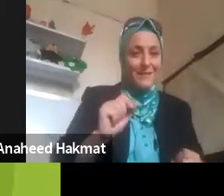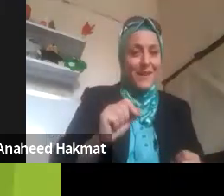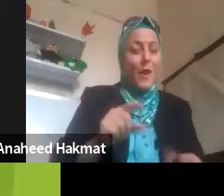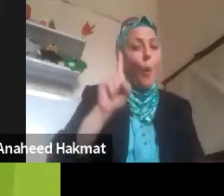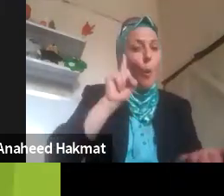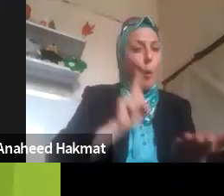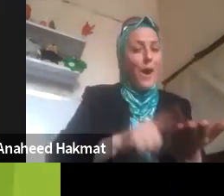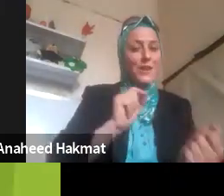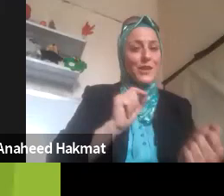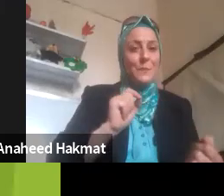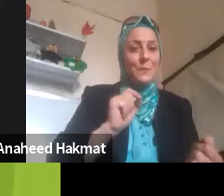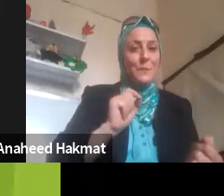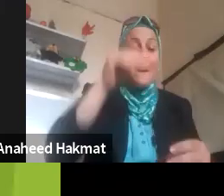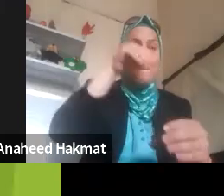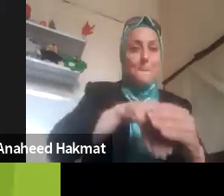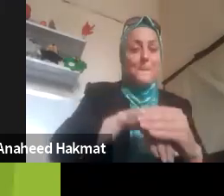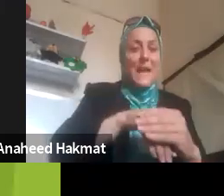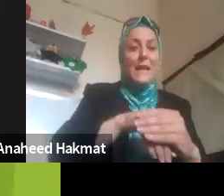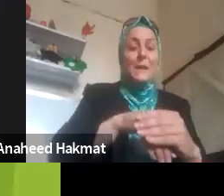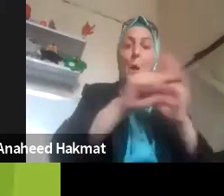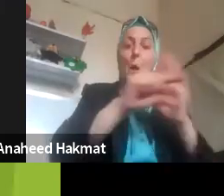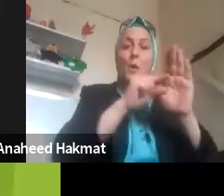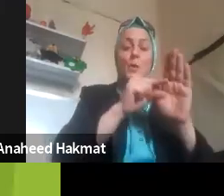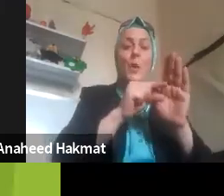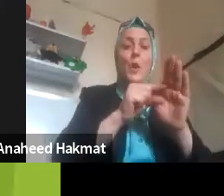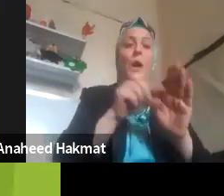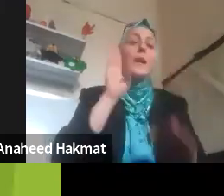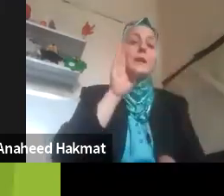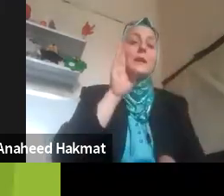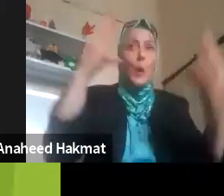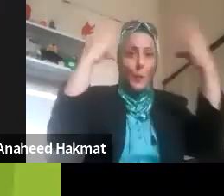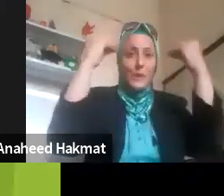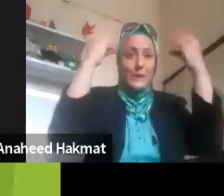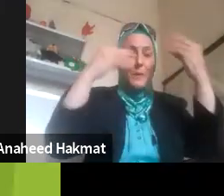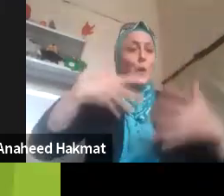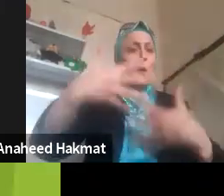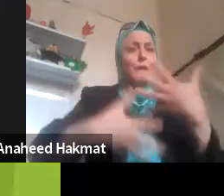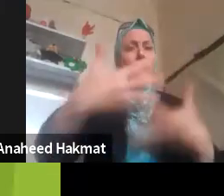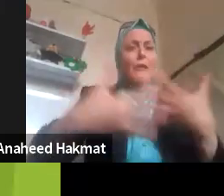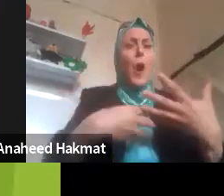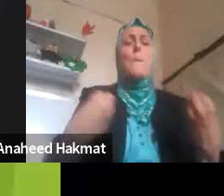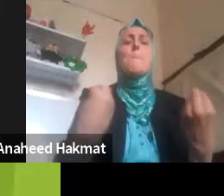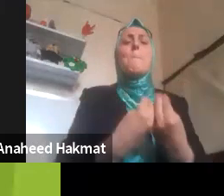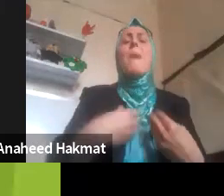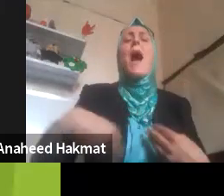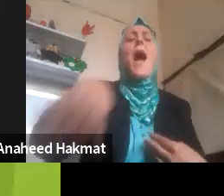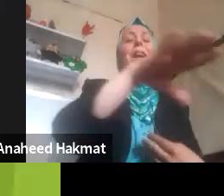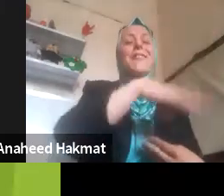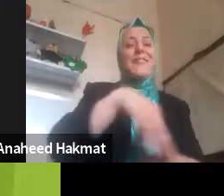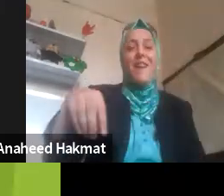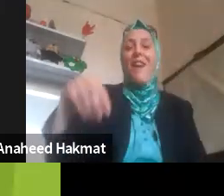تكون ضمن موضوع التعلم والتعليم وتفاعلية مع كل فئات المجتمع